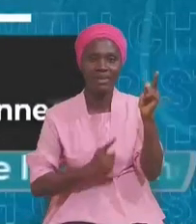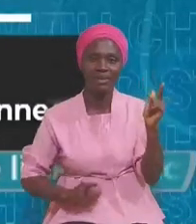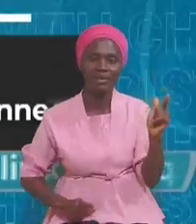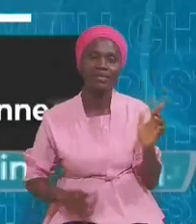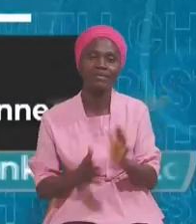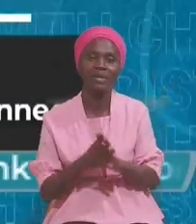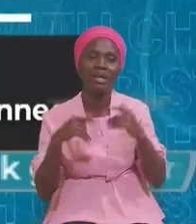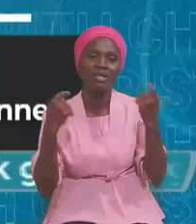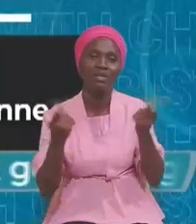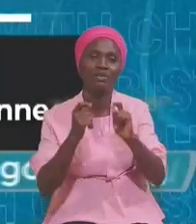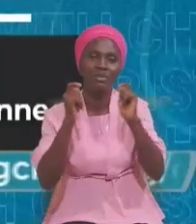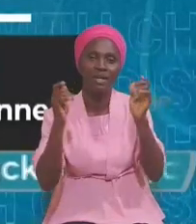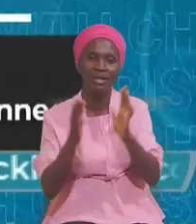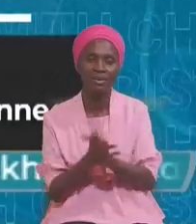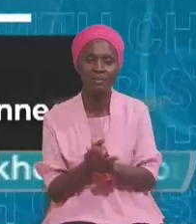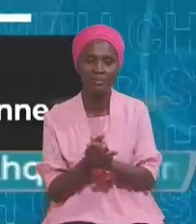Gloire à Dieu.